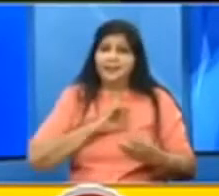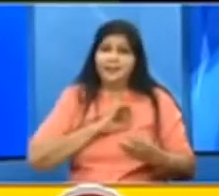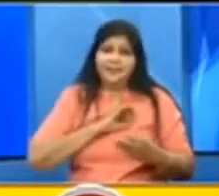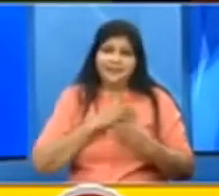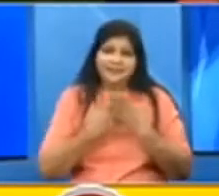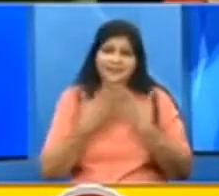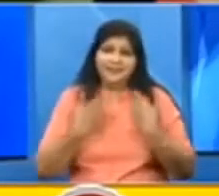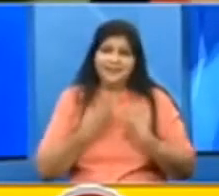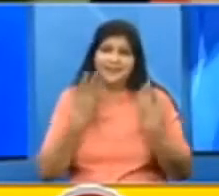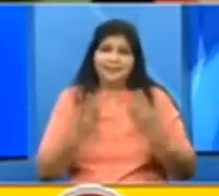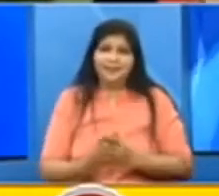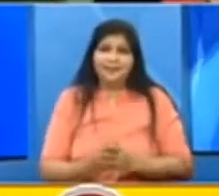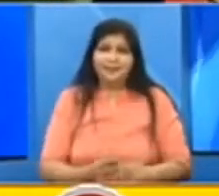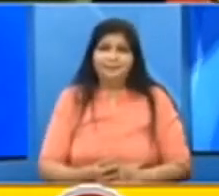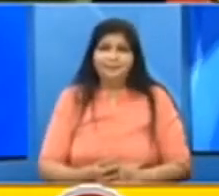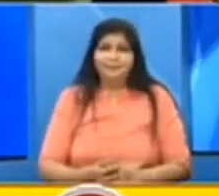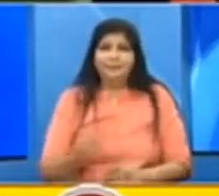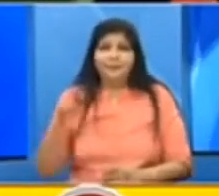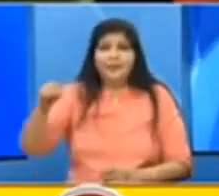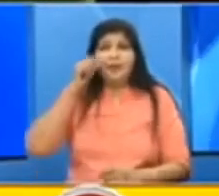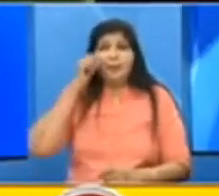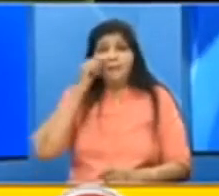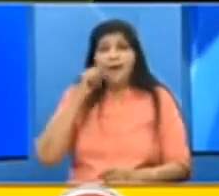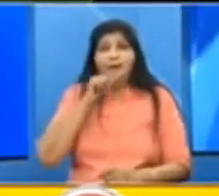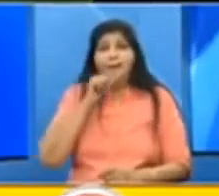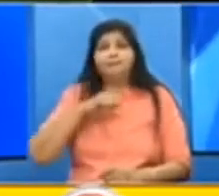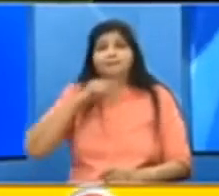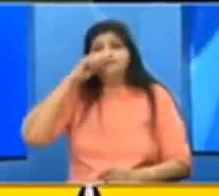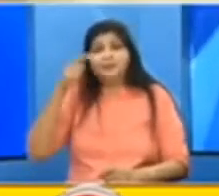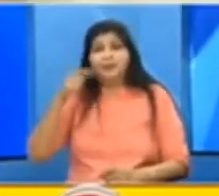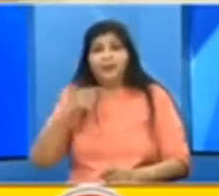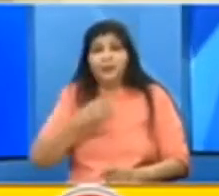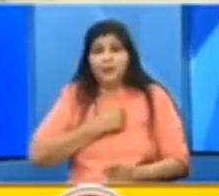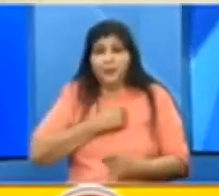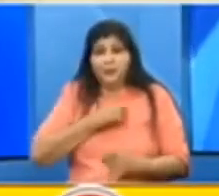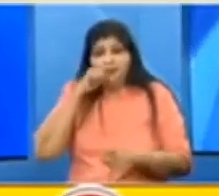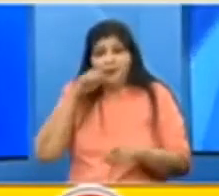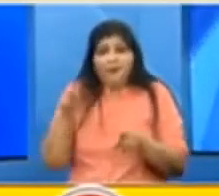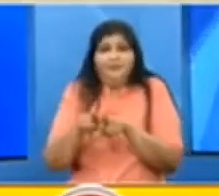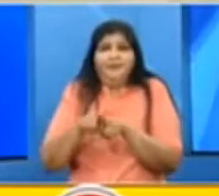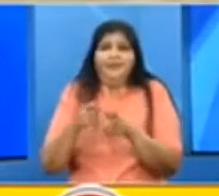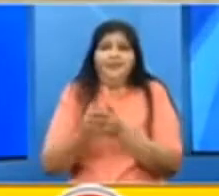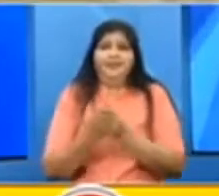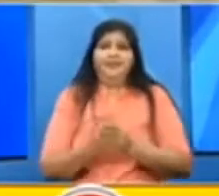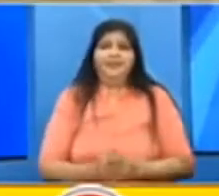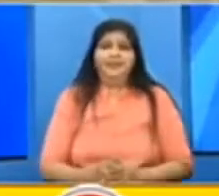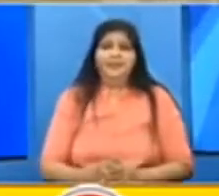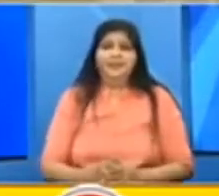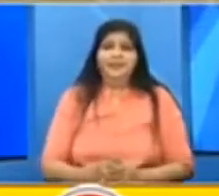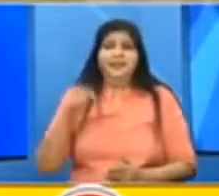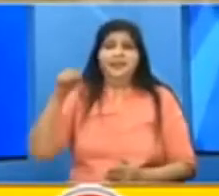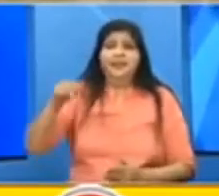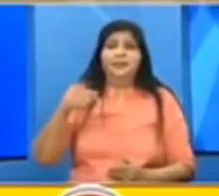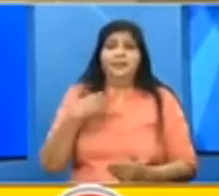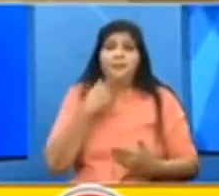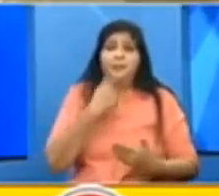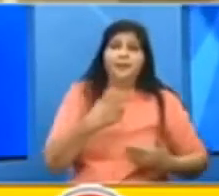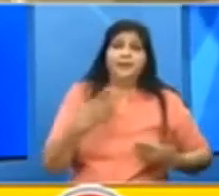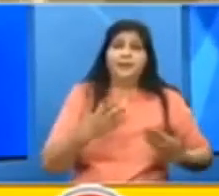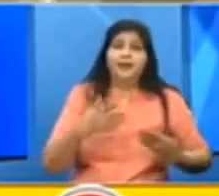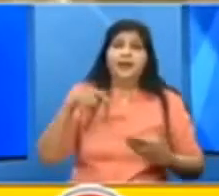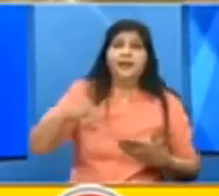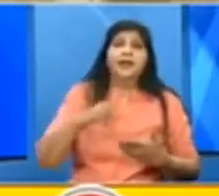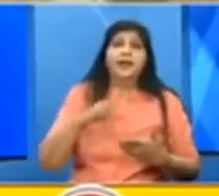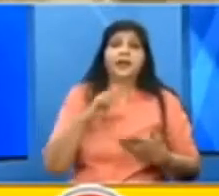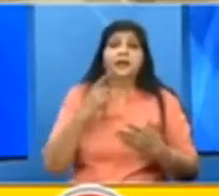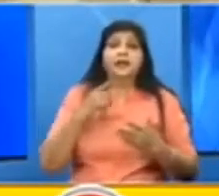है। पेरेंट्स को प्राउड फील करा के खुद को भी इतना प्राउड फील हो रहा है। अच्छा, ये बताइए कि आपकी